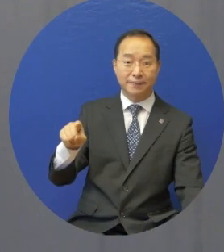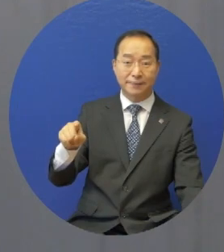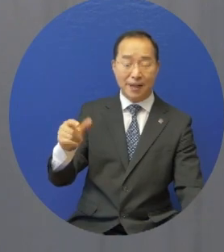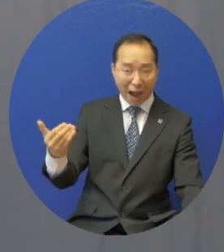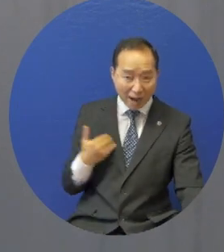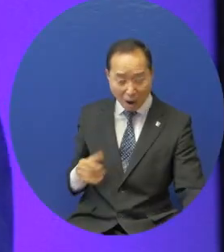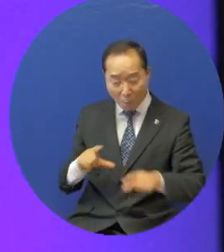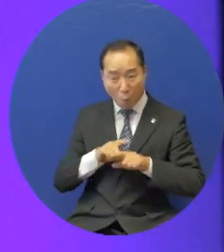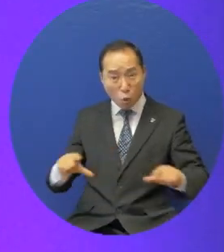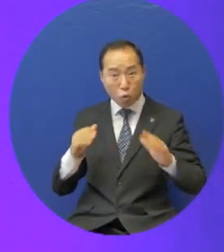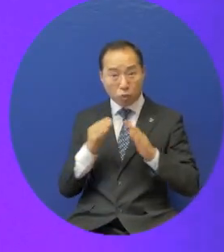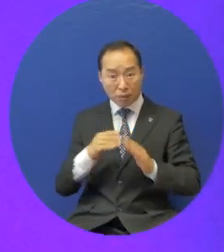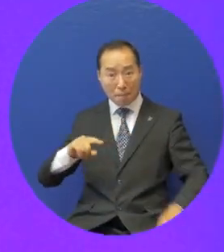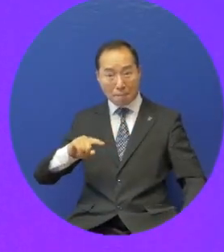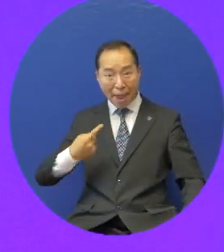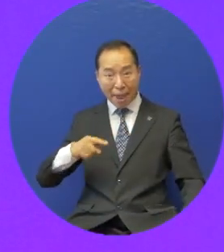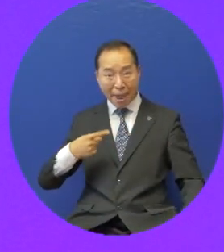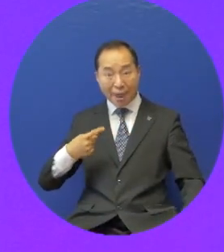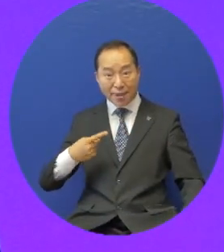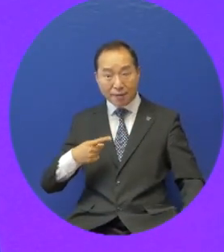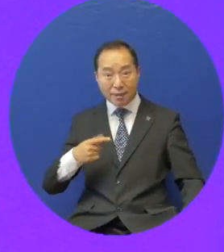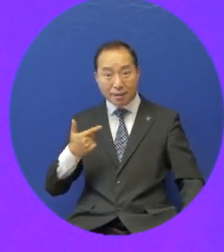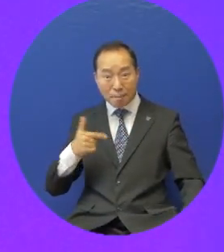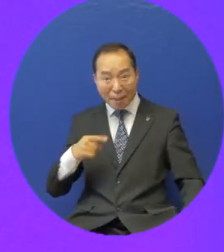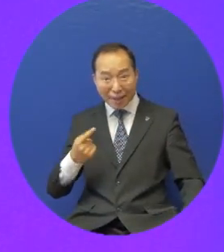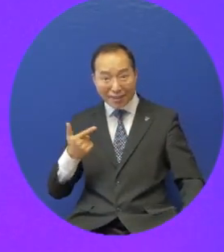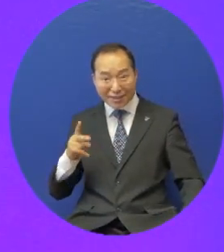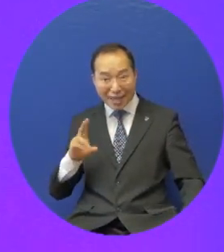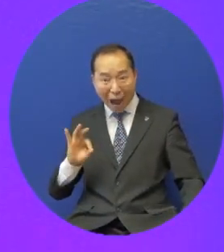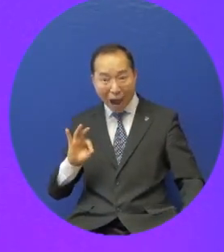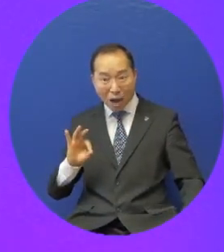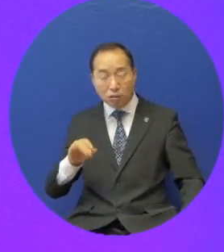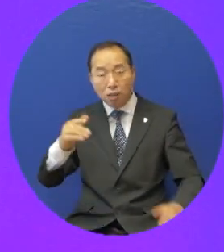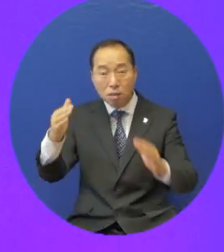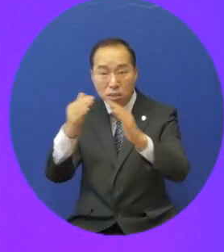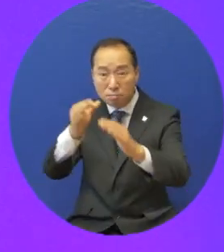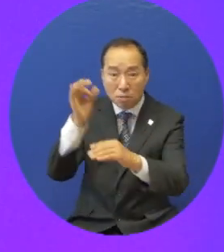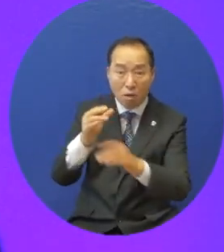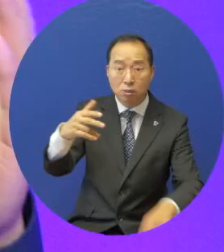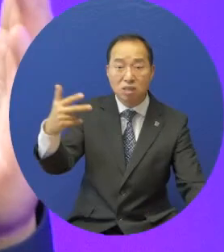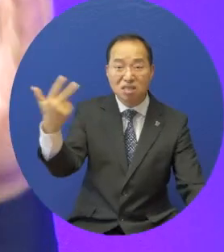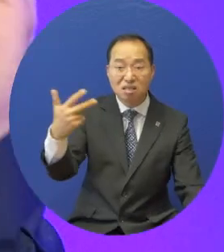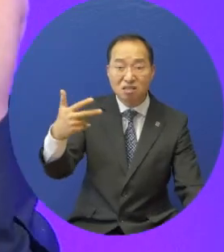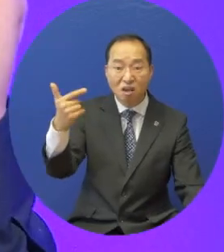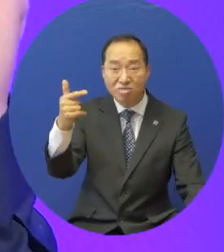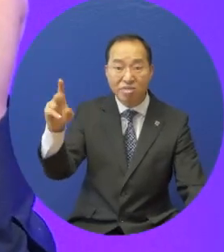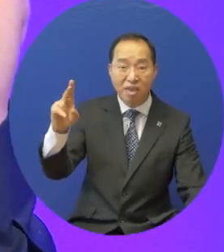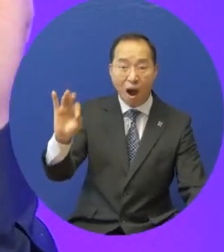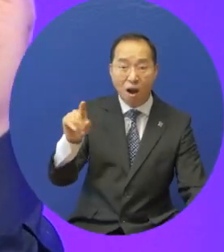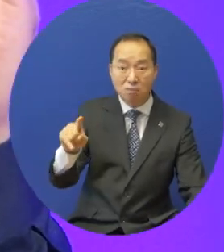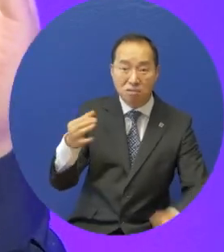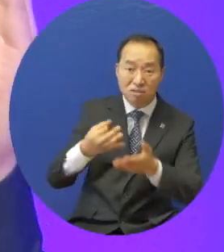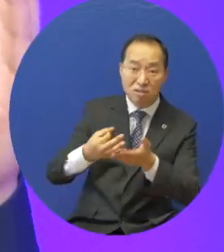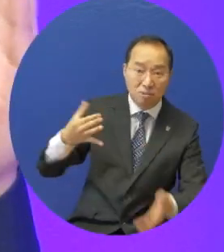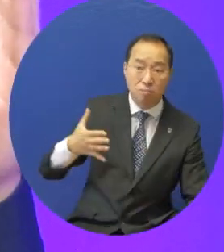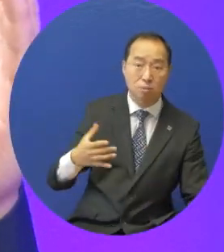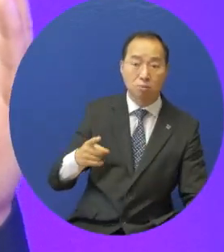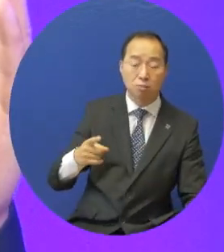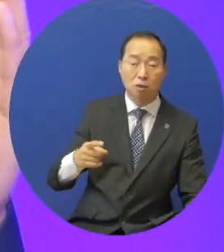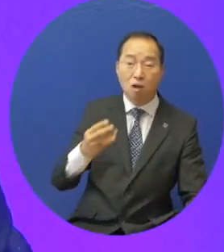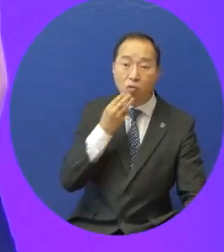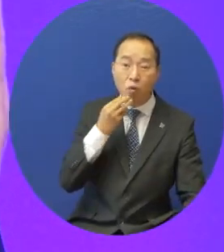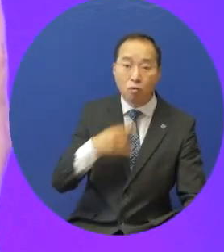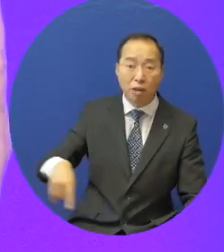우리가 괜찮은 집 한 채가 100냥 내외였다라고 제가 네. 말씀을 좀 드렸잖아요. 그런데 7,000냥이라고 한번 생각을 해보세요. 이건